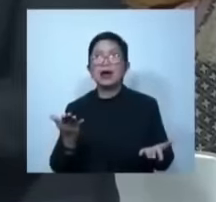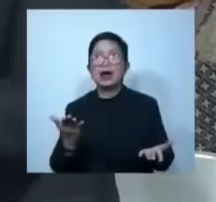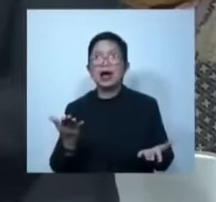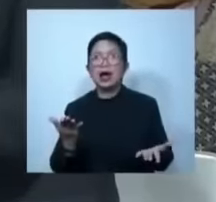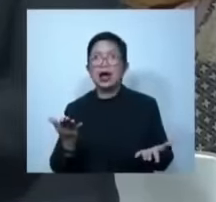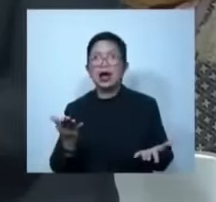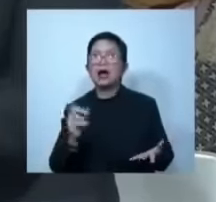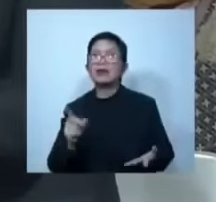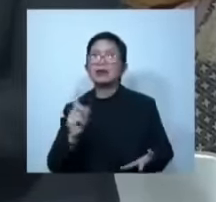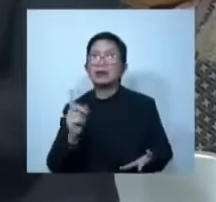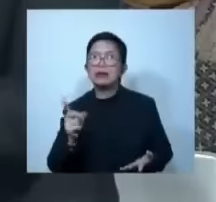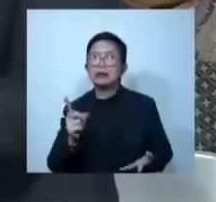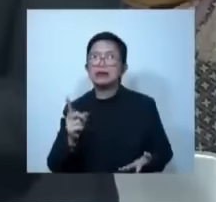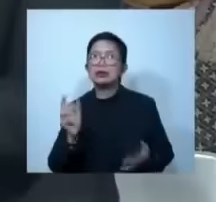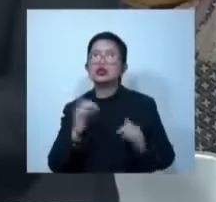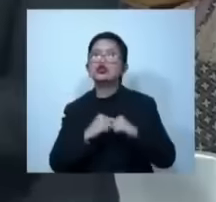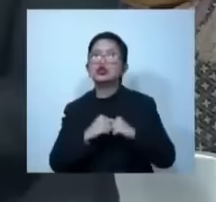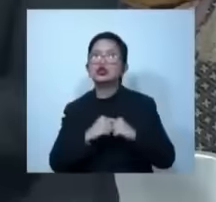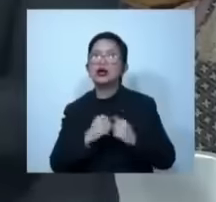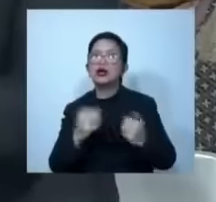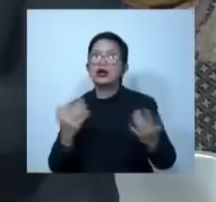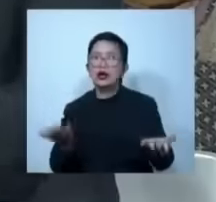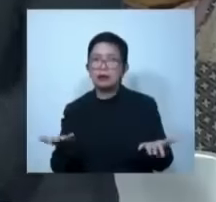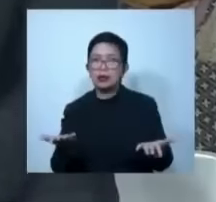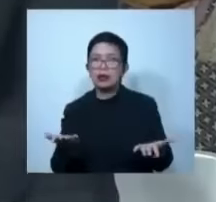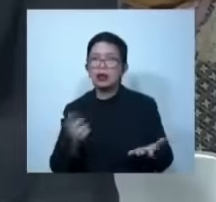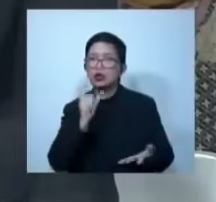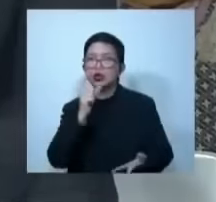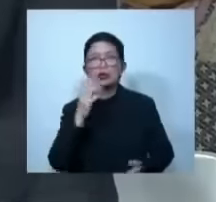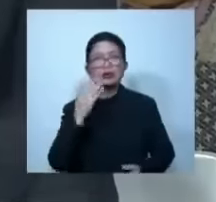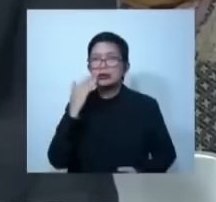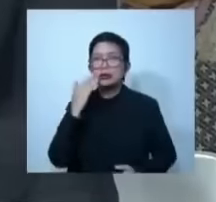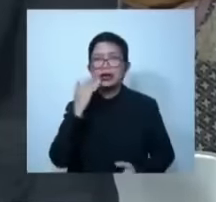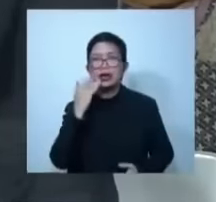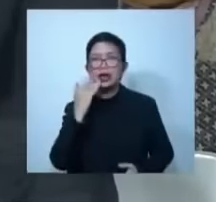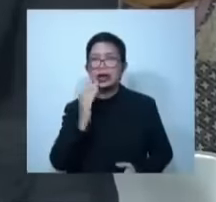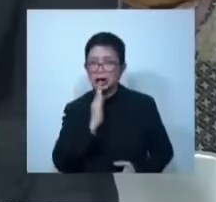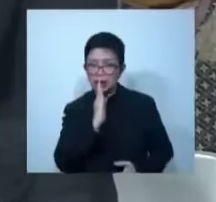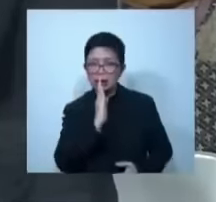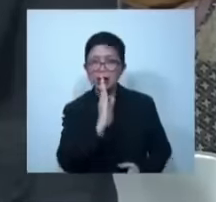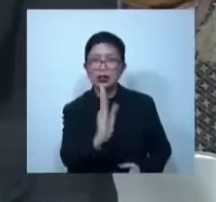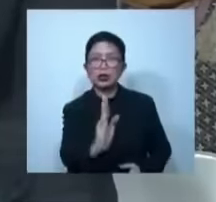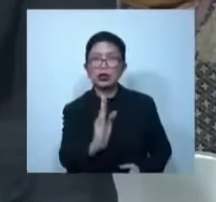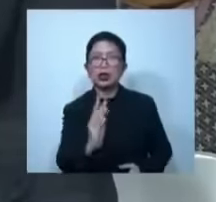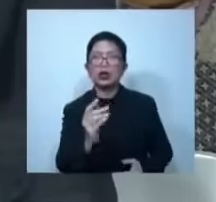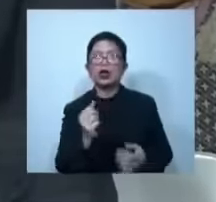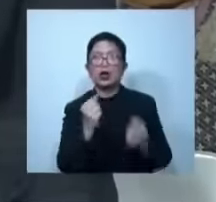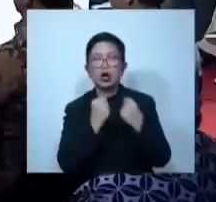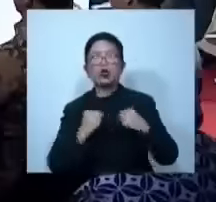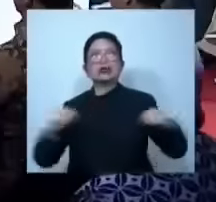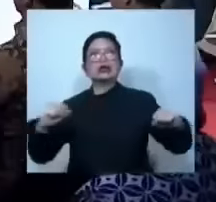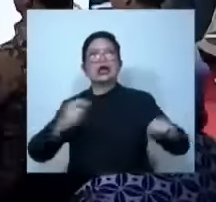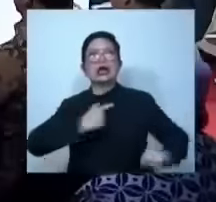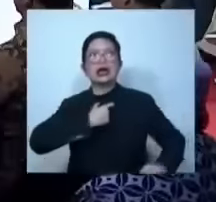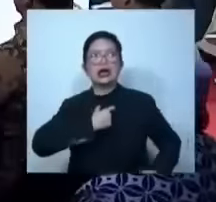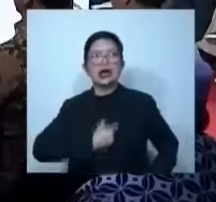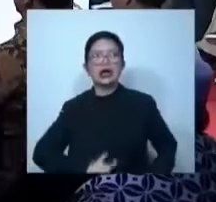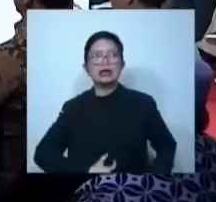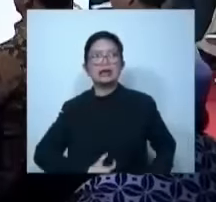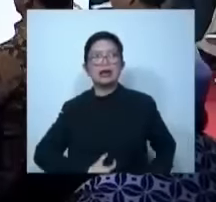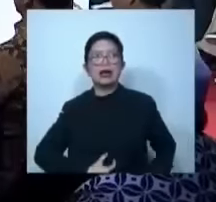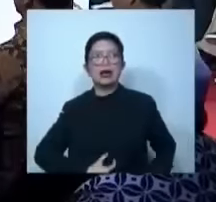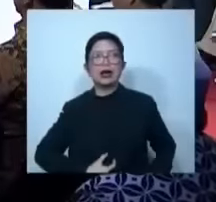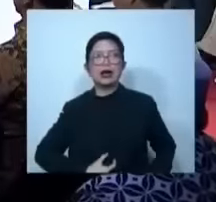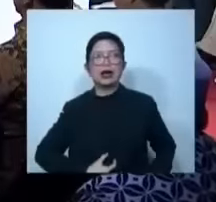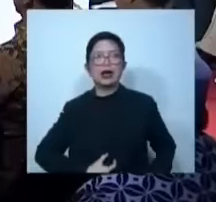alasannya dan apa komitmen Anda untuk menjaga independensi kekuasaan kehakiman? Waktu Anda